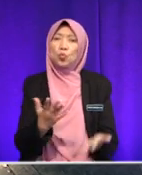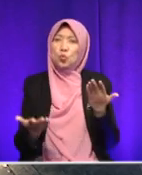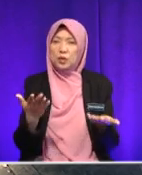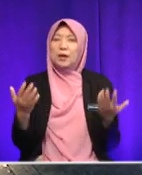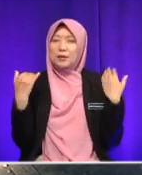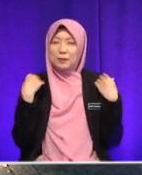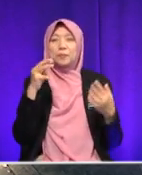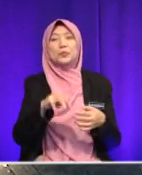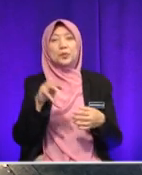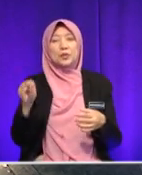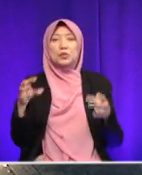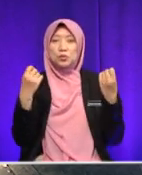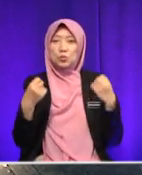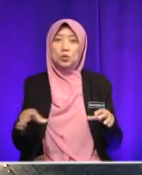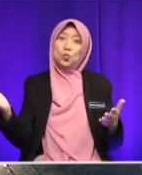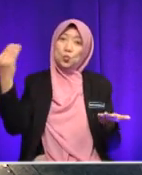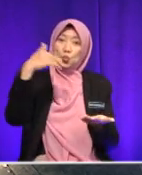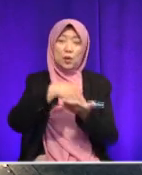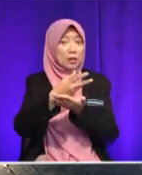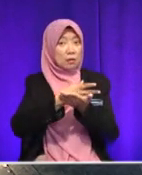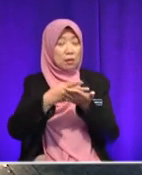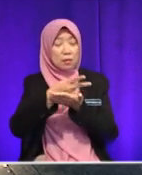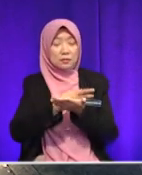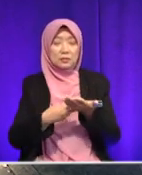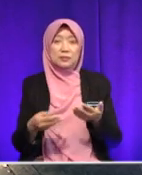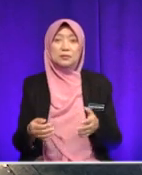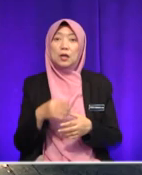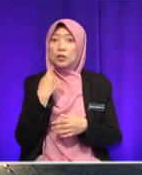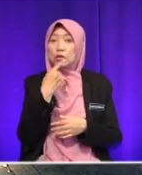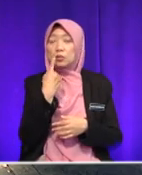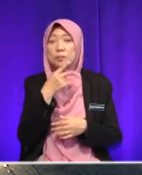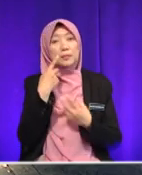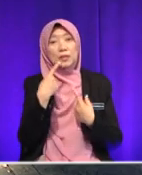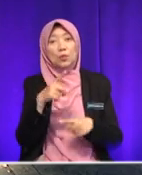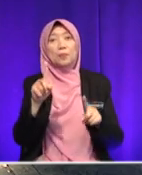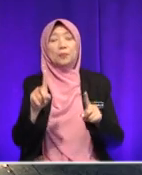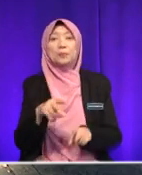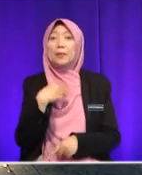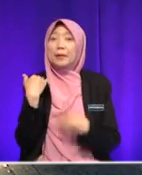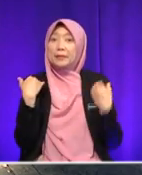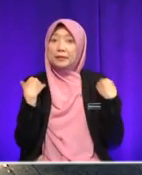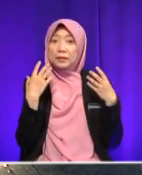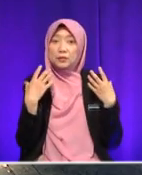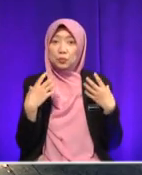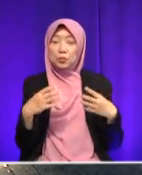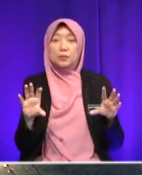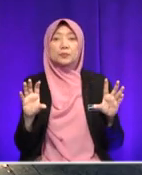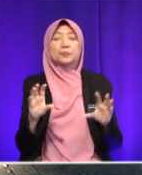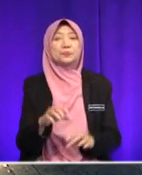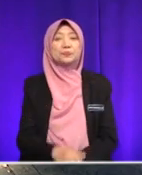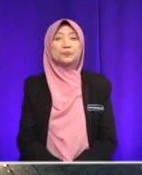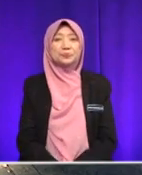kan? Betul, betul. Jom kita jadi siapa yang boleh jawab untuk soalan A? Ada nak cuba? Charlene, silakan.